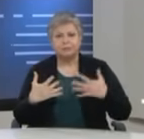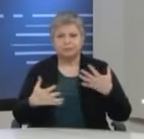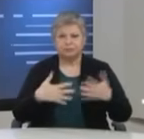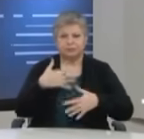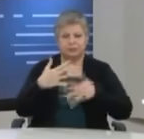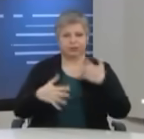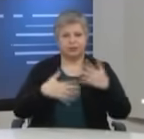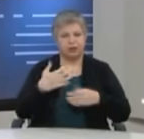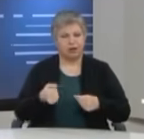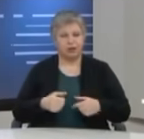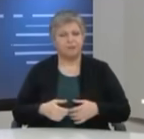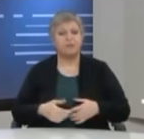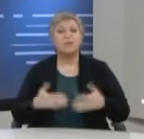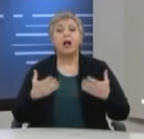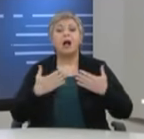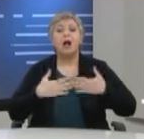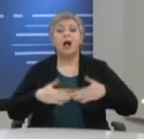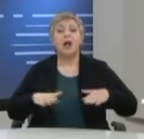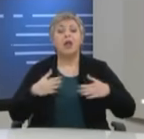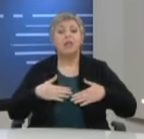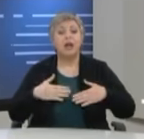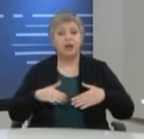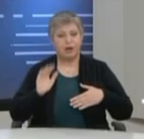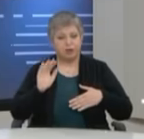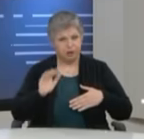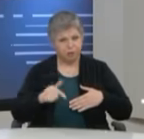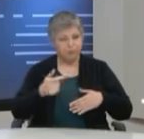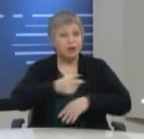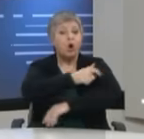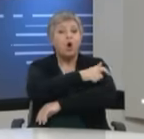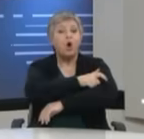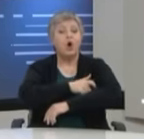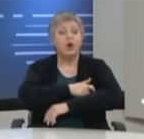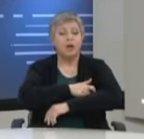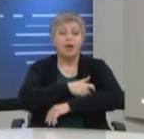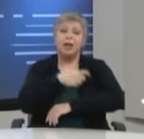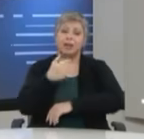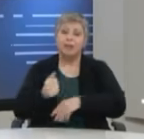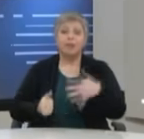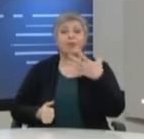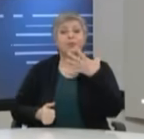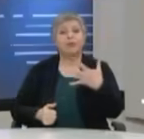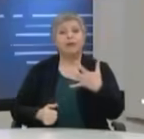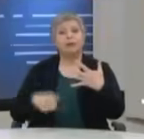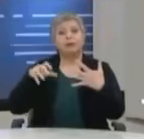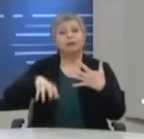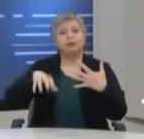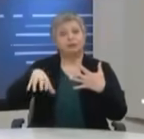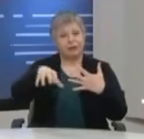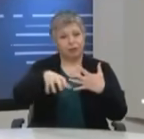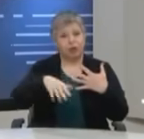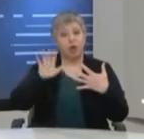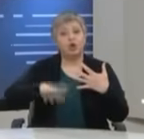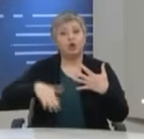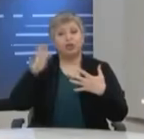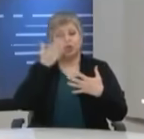απορία. Στον ΟΗΕ. Στον ΟΗΕ υπάρχουν 5 χώρες με γεωγραφικές ονομασίες. Η Νότιος